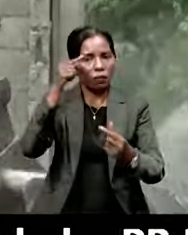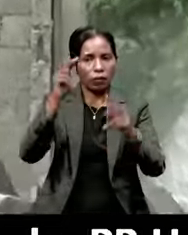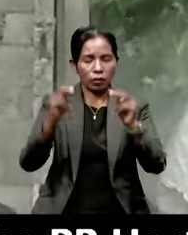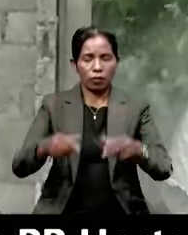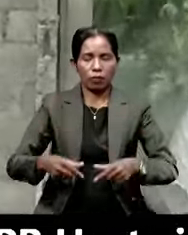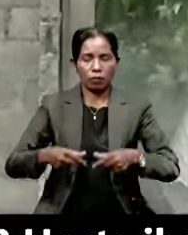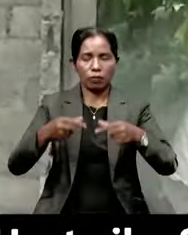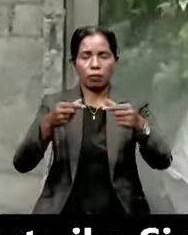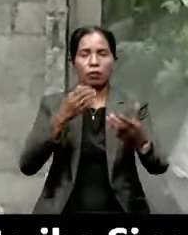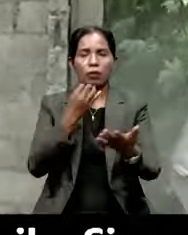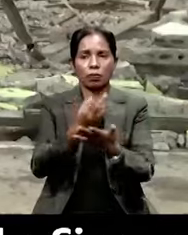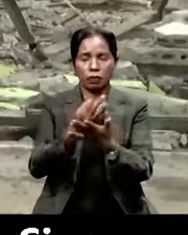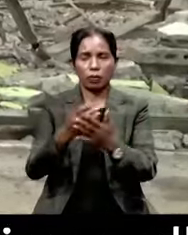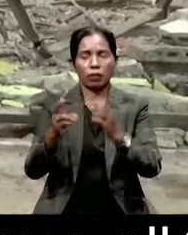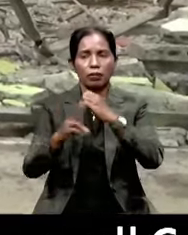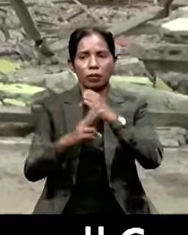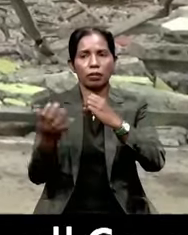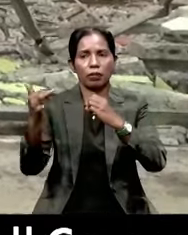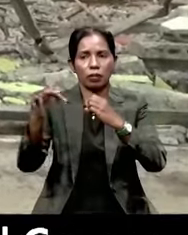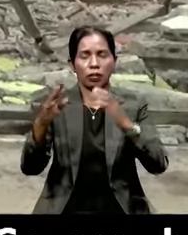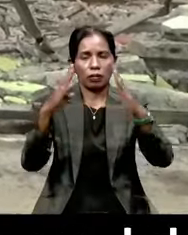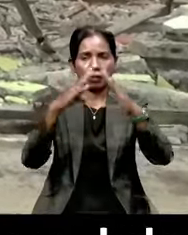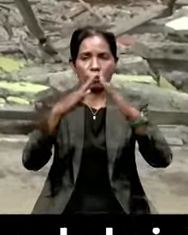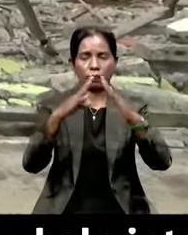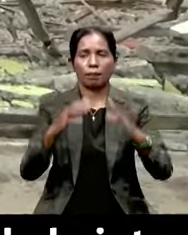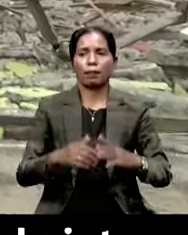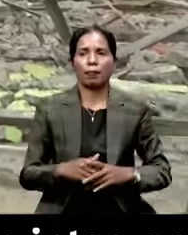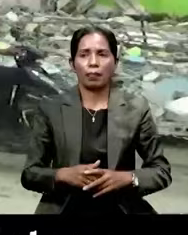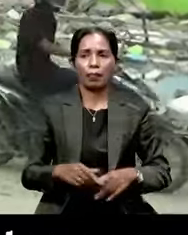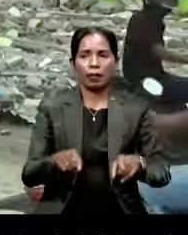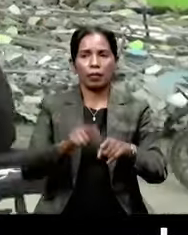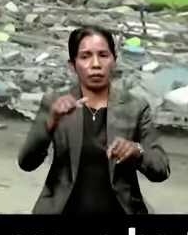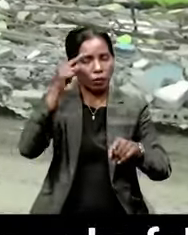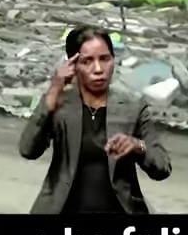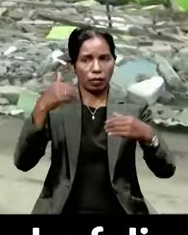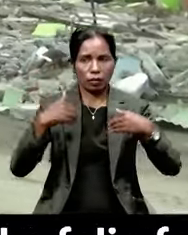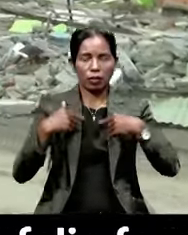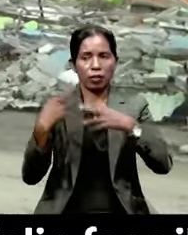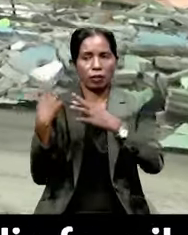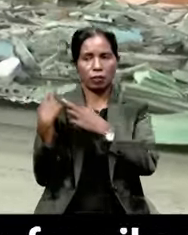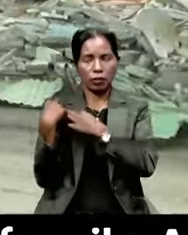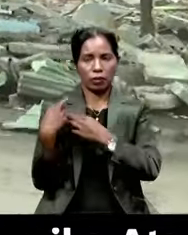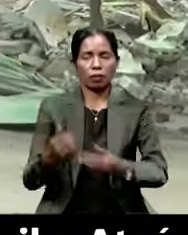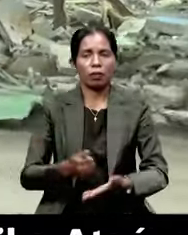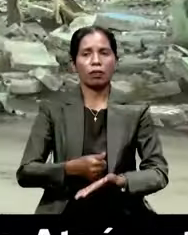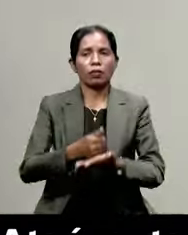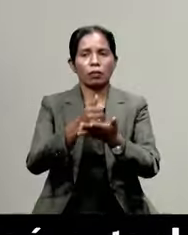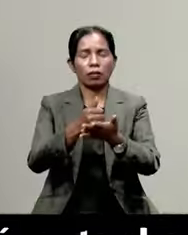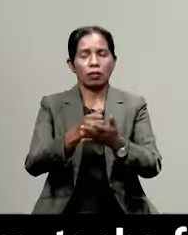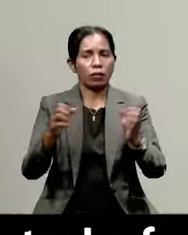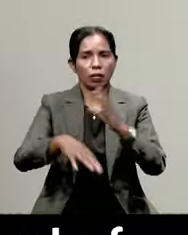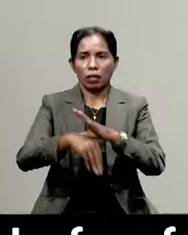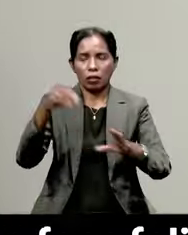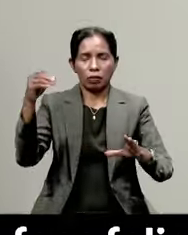for recuperação para vítima sira nia ela fatin. Ansa governo ia responsável dari moral atau ko subsidi. Laos dun se de.